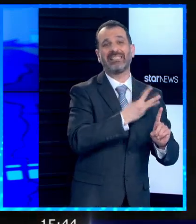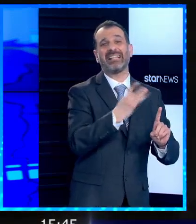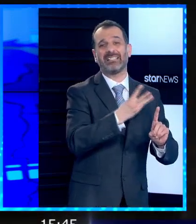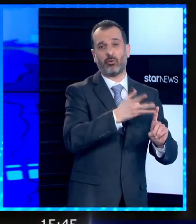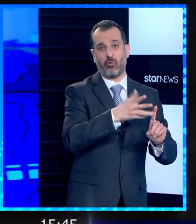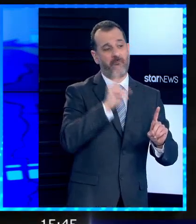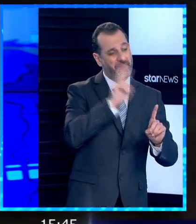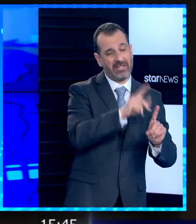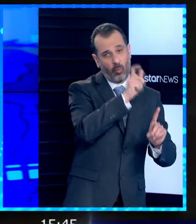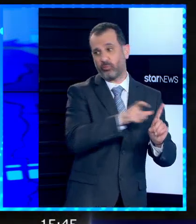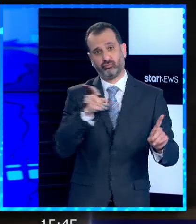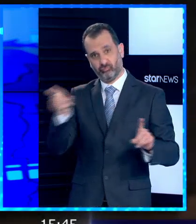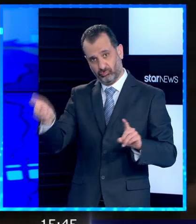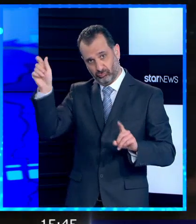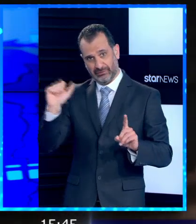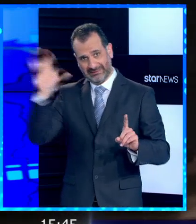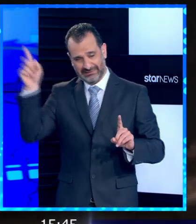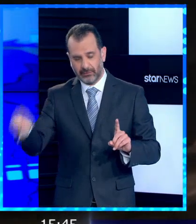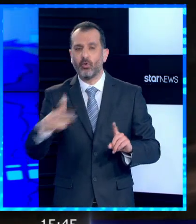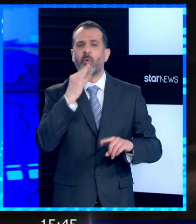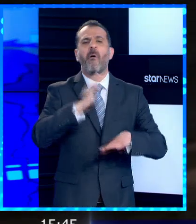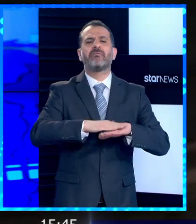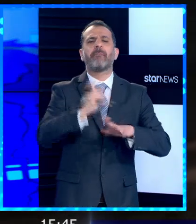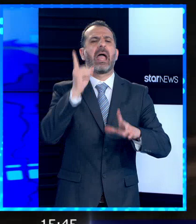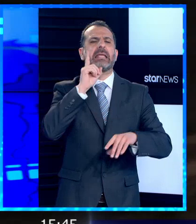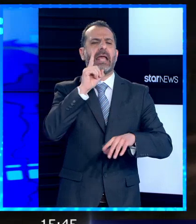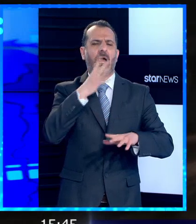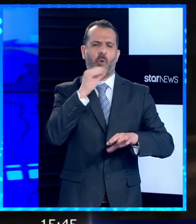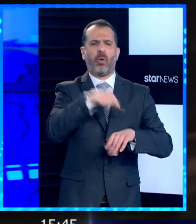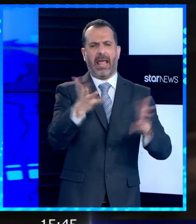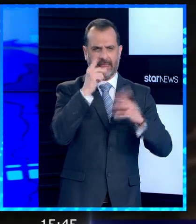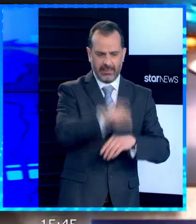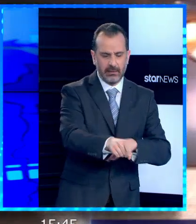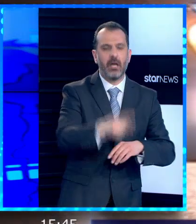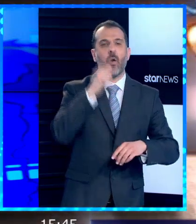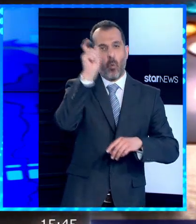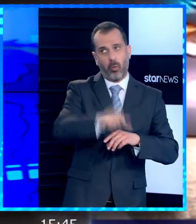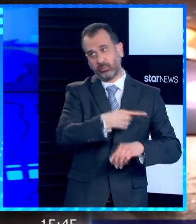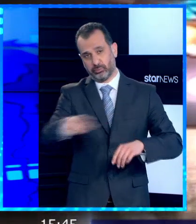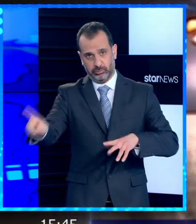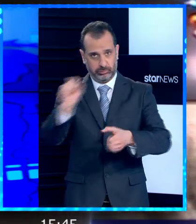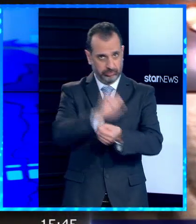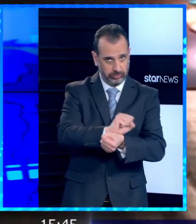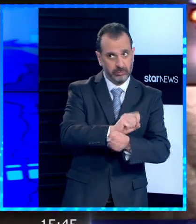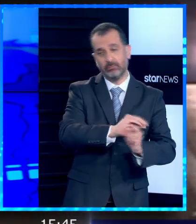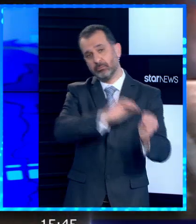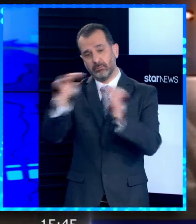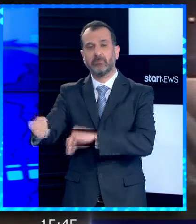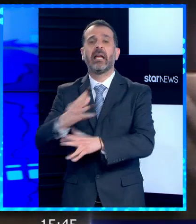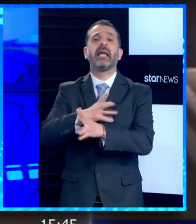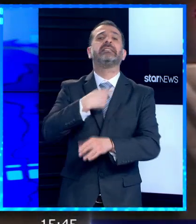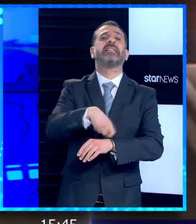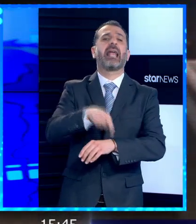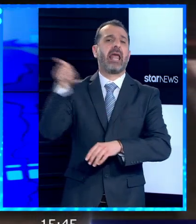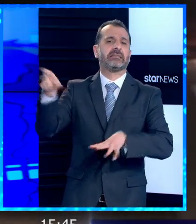μιας γυναίκας οδηγήθηκε στο αστυνομικό τμήμα και στη συνέχεια στον εισαγγελέα της Σύρου. Ο αλλοδαπός έμενε μόνιμα στη Μύκονο όπου